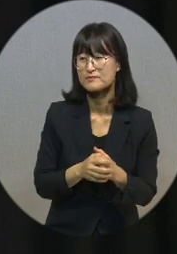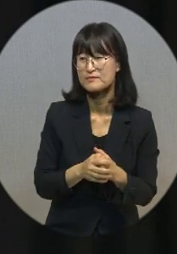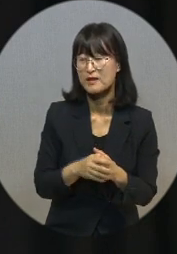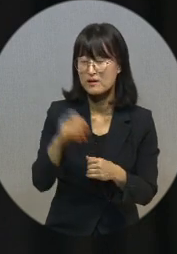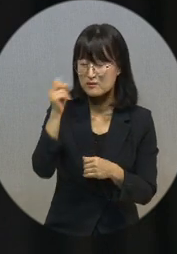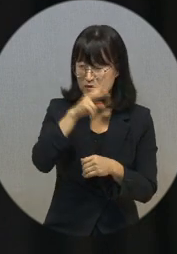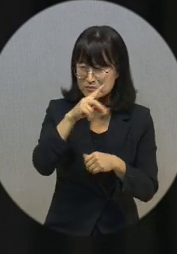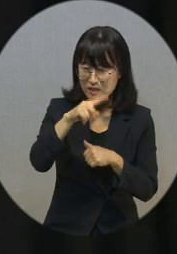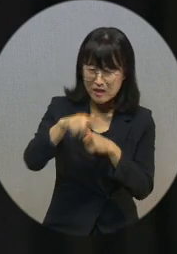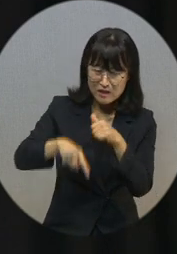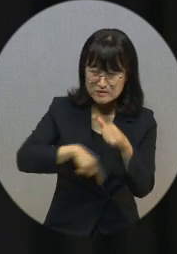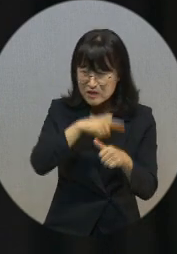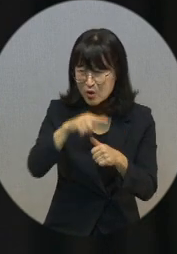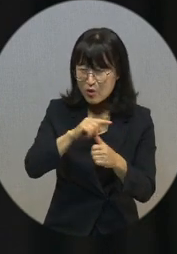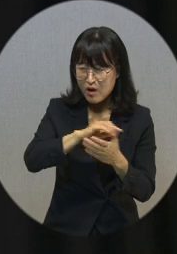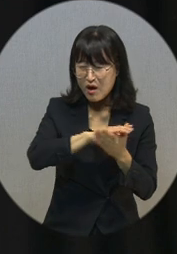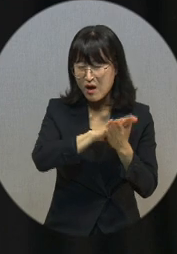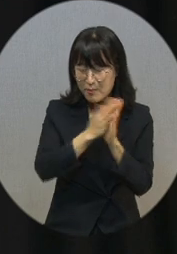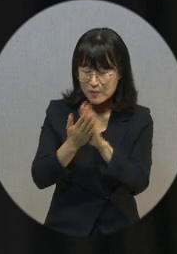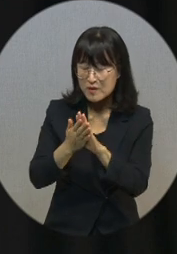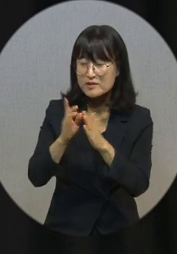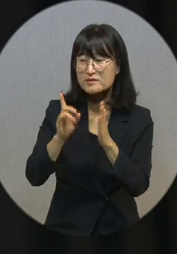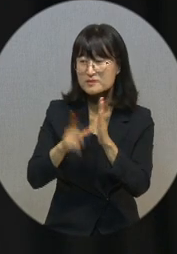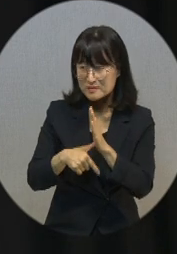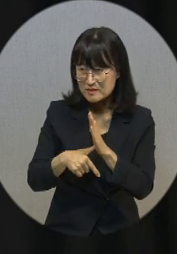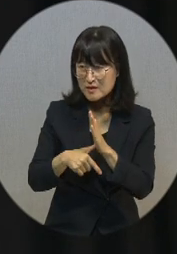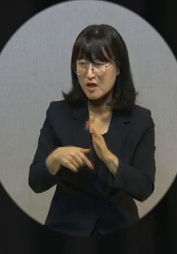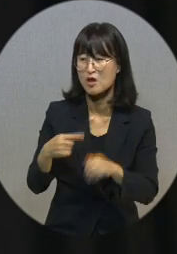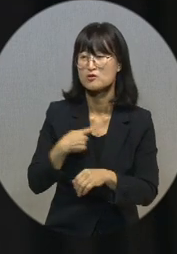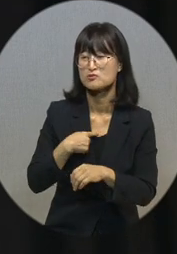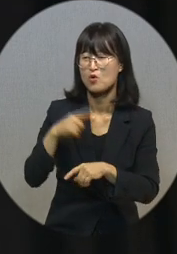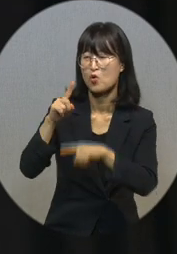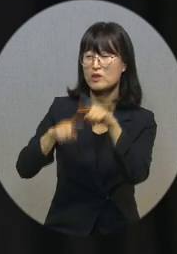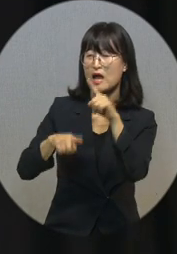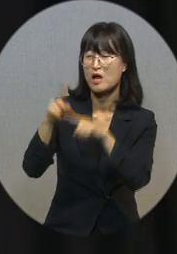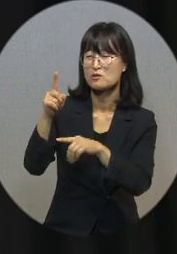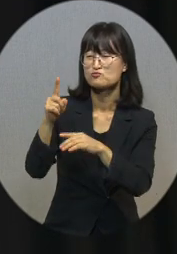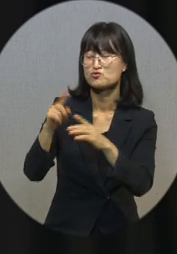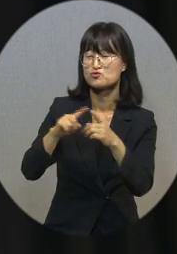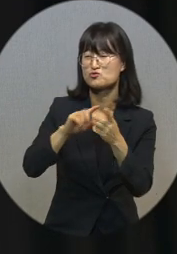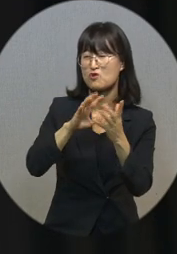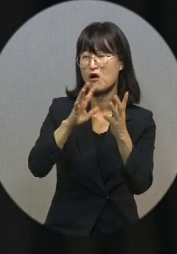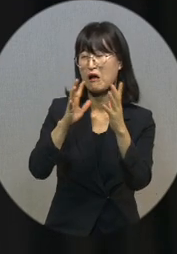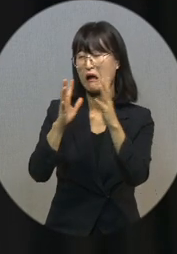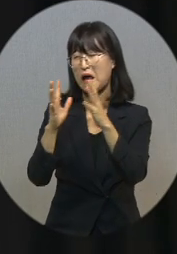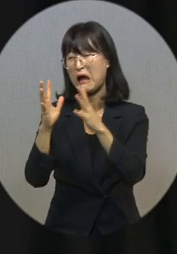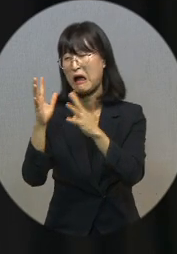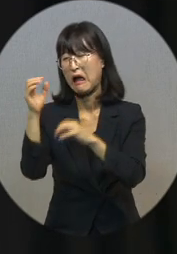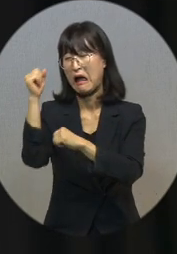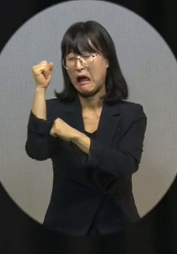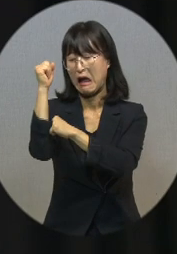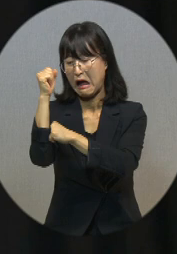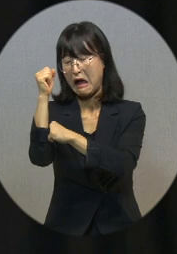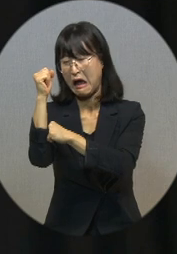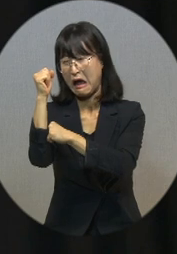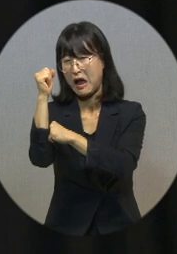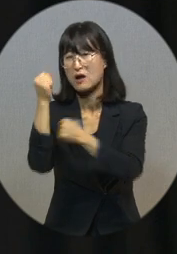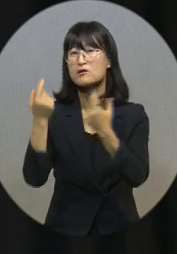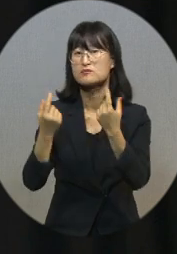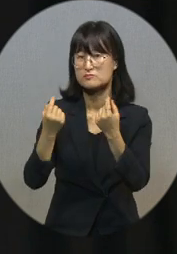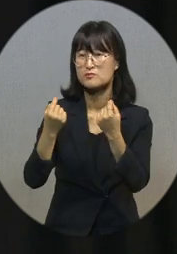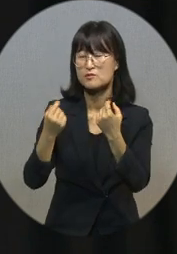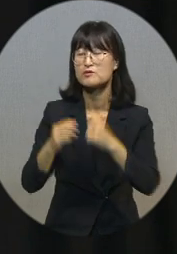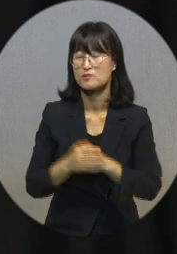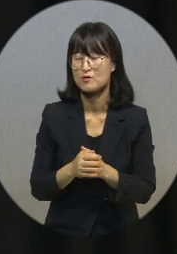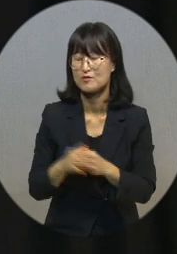상황에서도 정말 든든한 버팀목이 되어줬었거든요. 그래서 가족분들한테